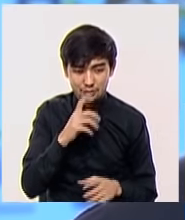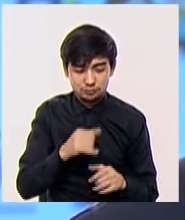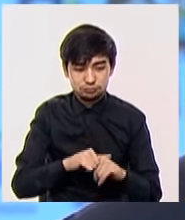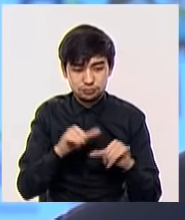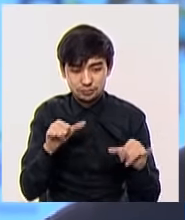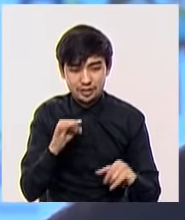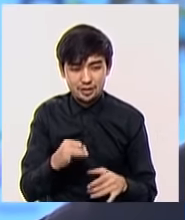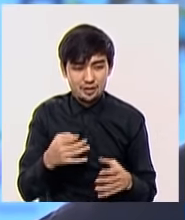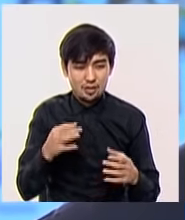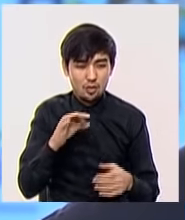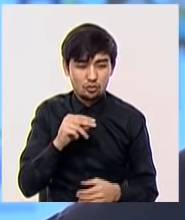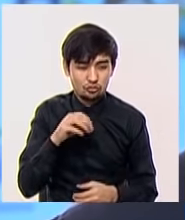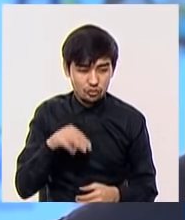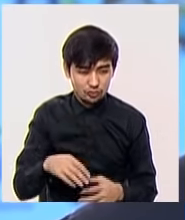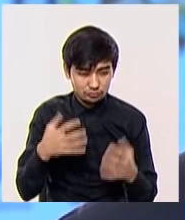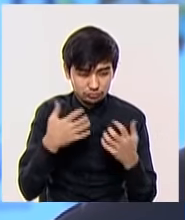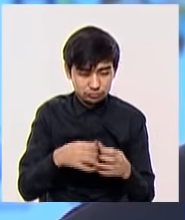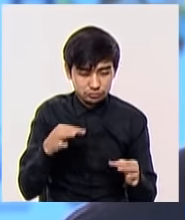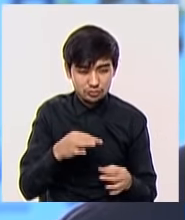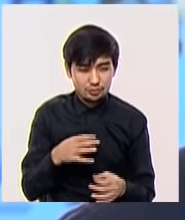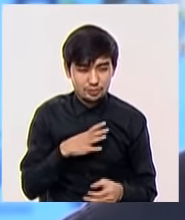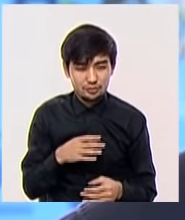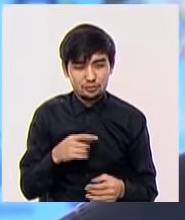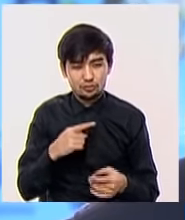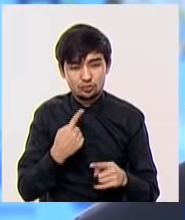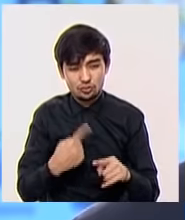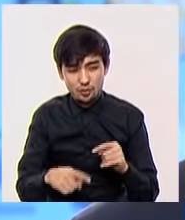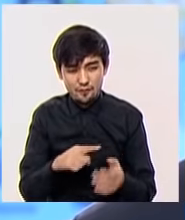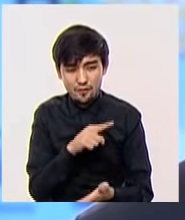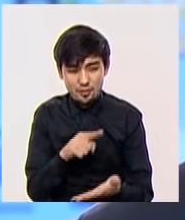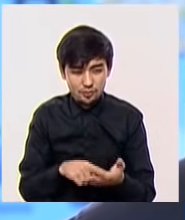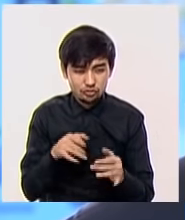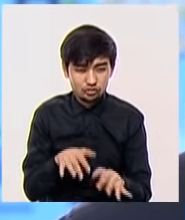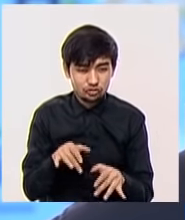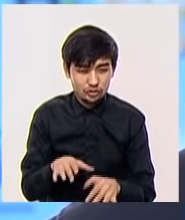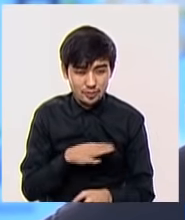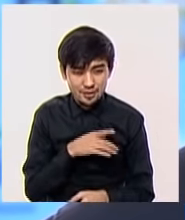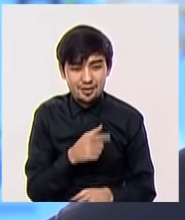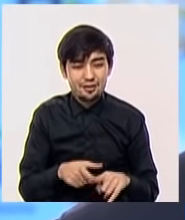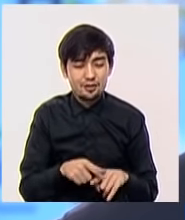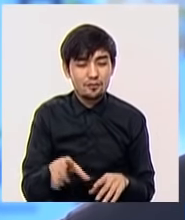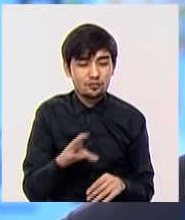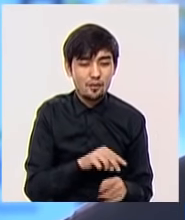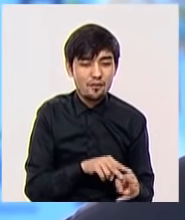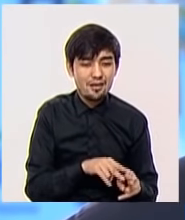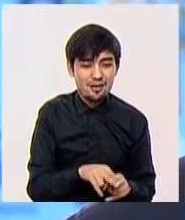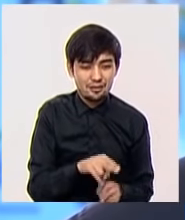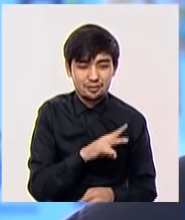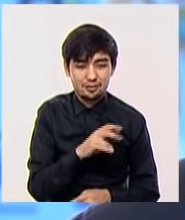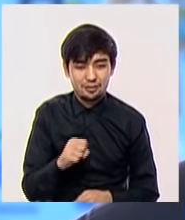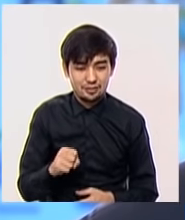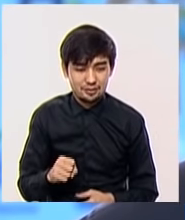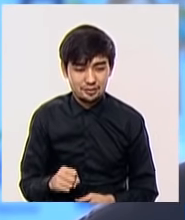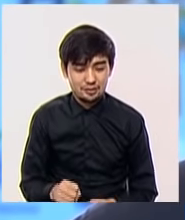отчетность непривлечение к не собственным функциям там другие какие-то вопросы решаются это все влияет на